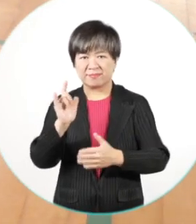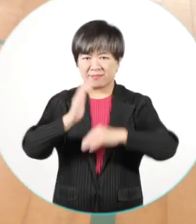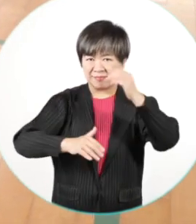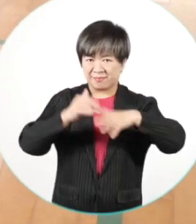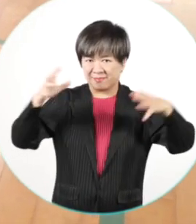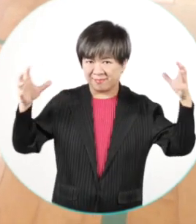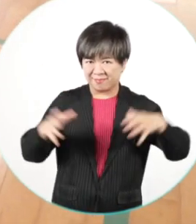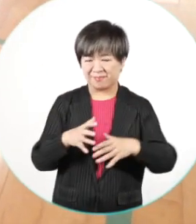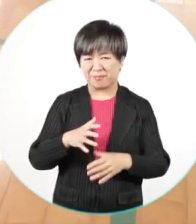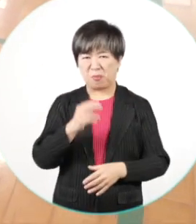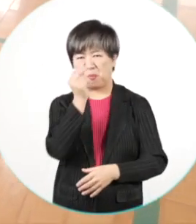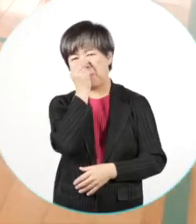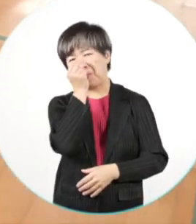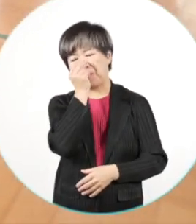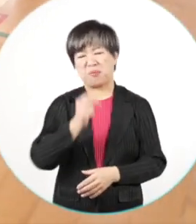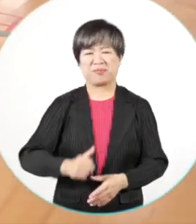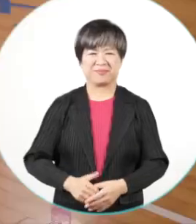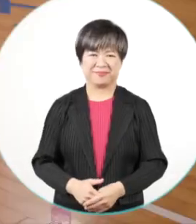酷吧？